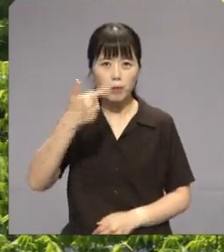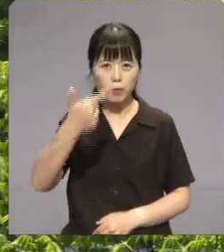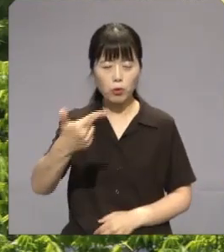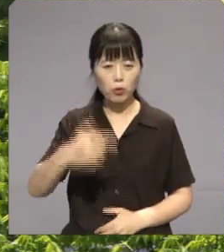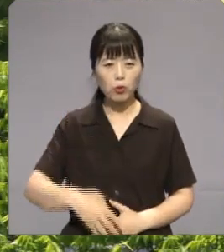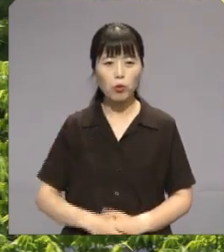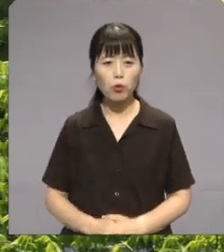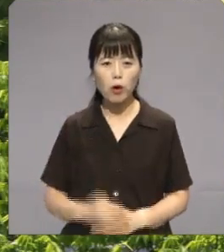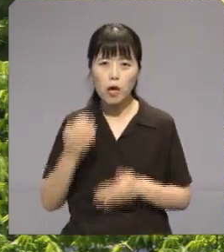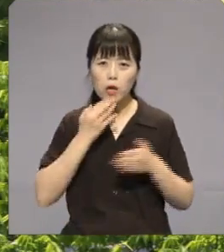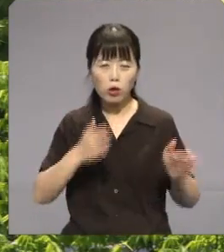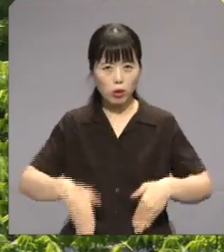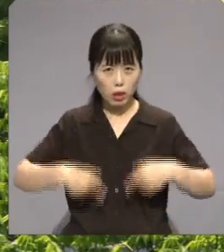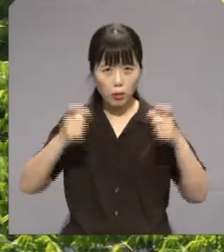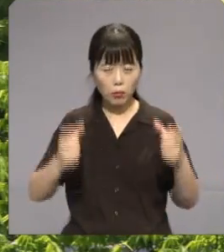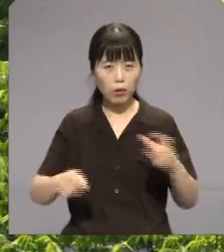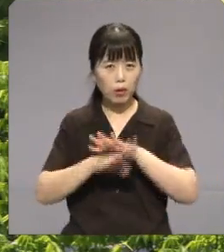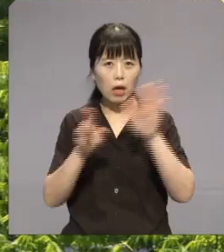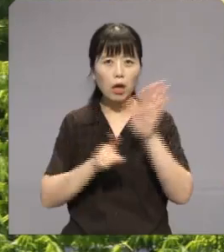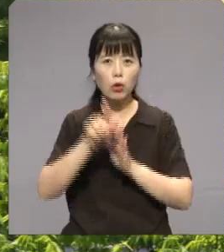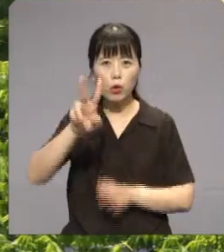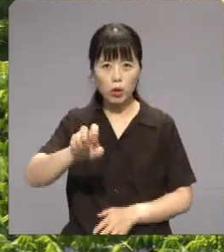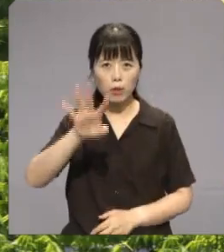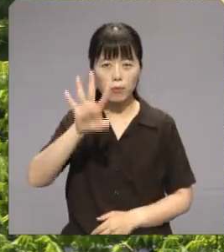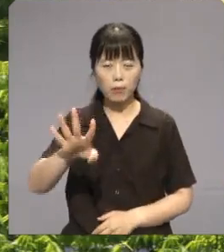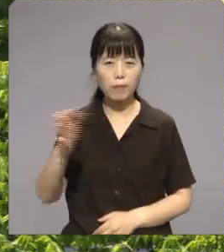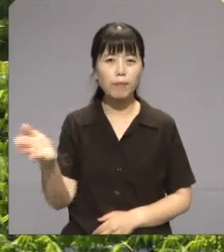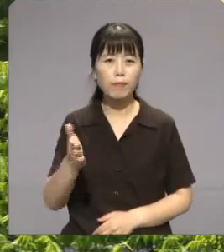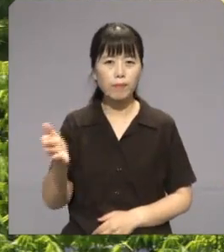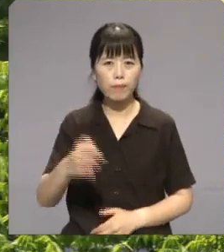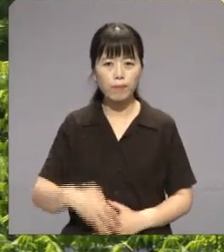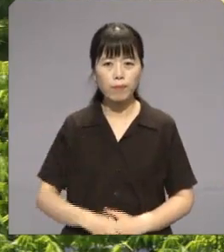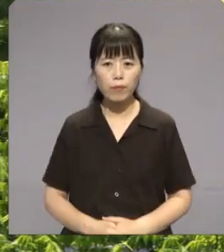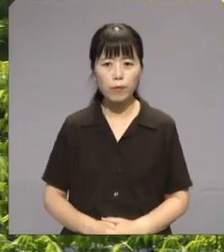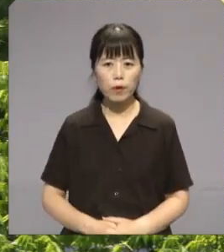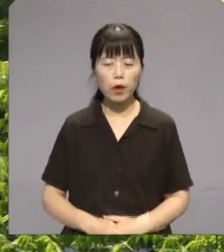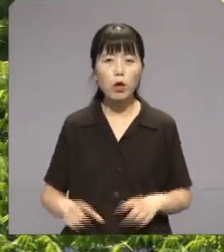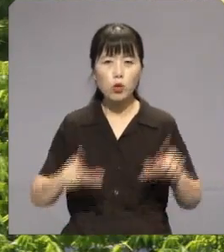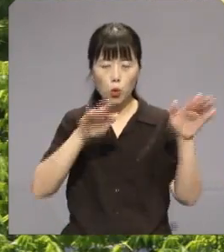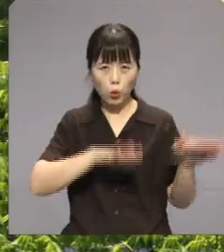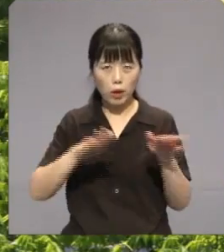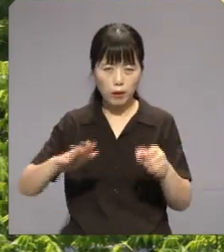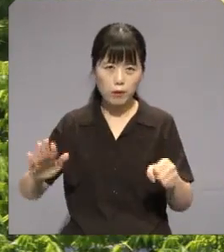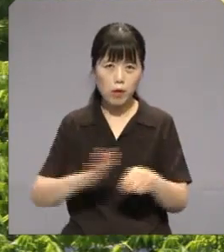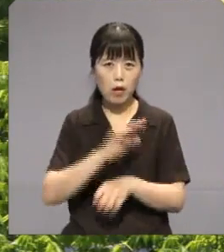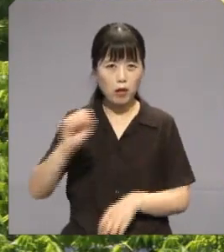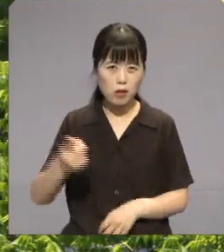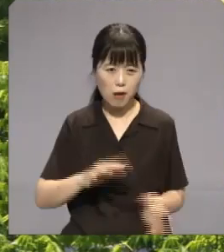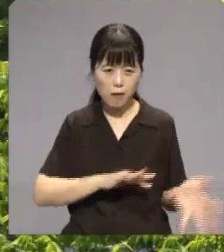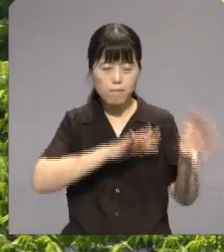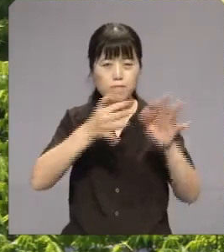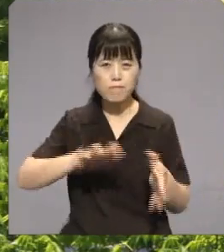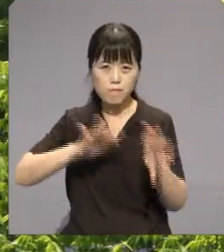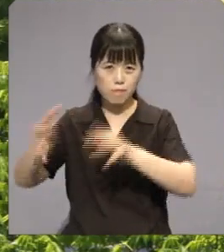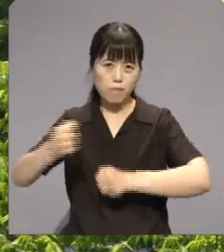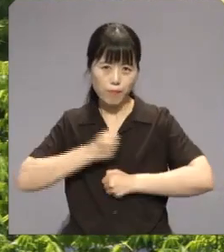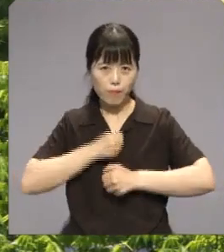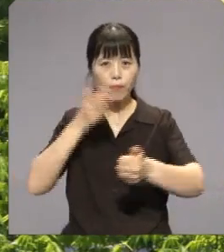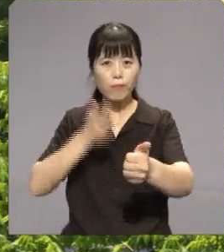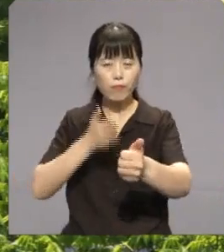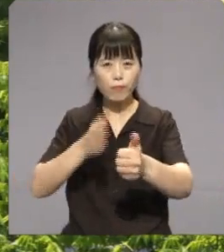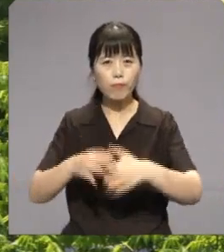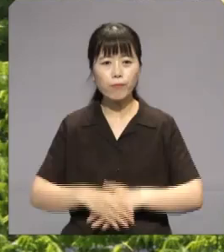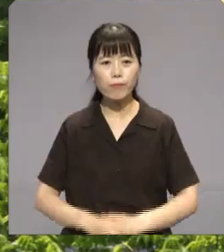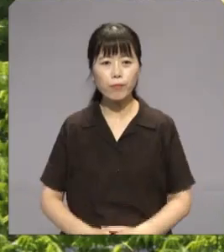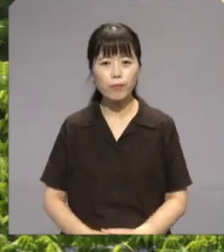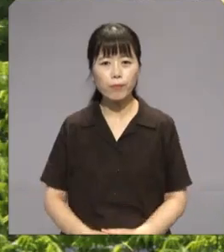오르겠고 경기 남부지역 낮기온 34도를 웃돌겠습니다 동해 안내는 너울에 의한 높은 물결에 유의하셔야겠습니다